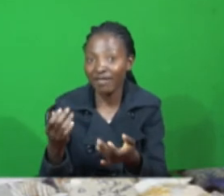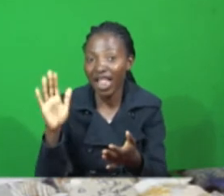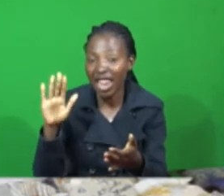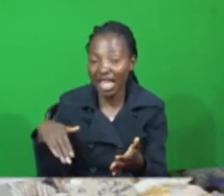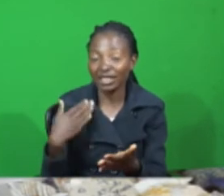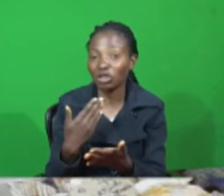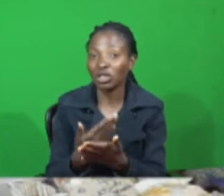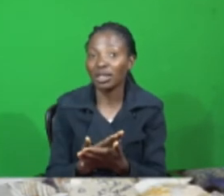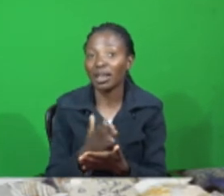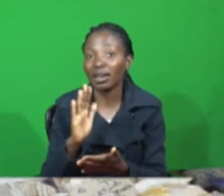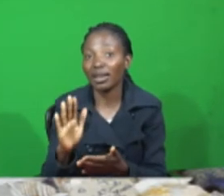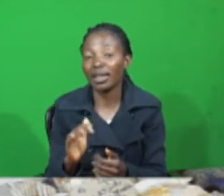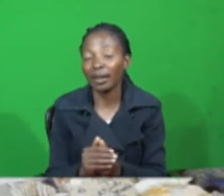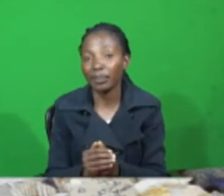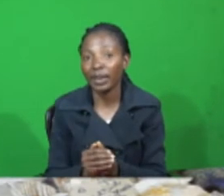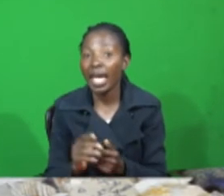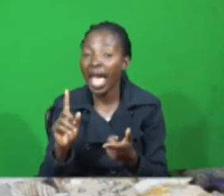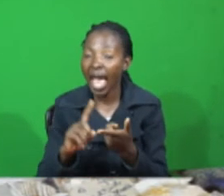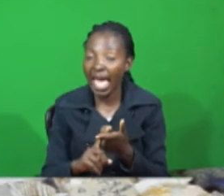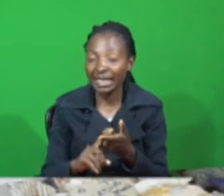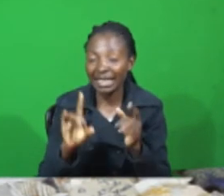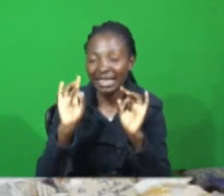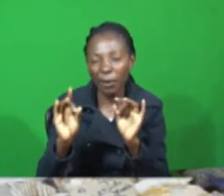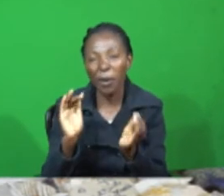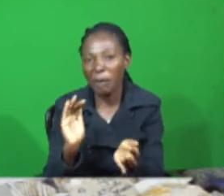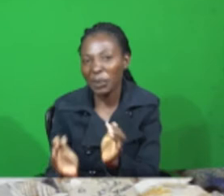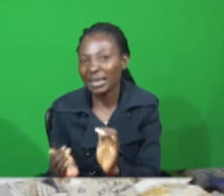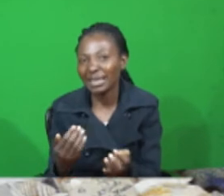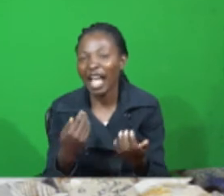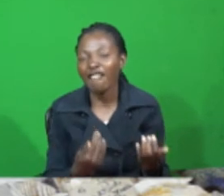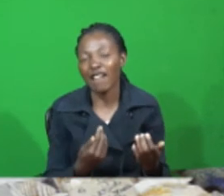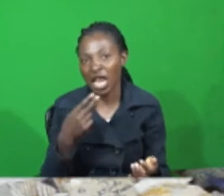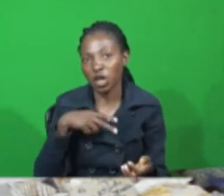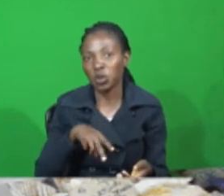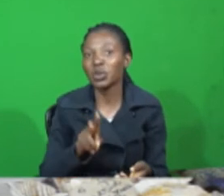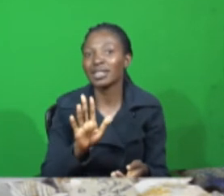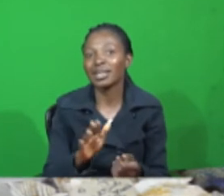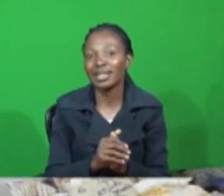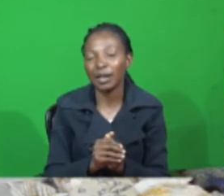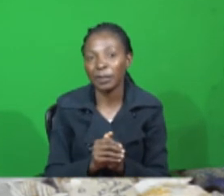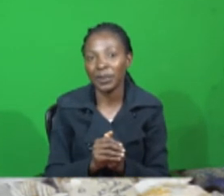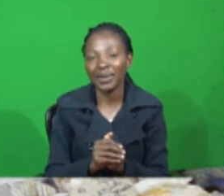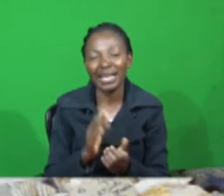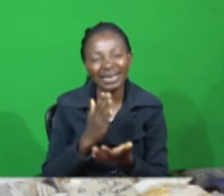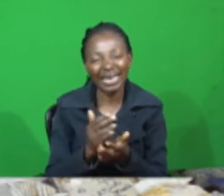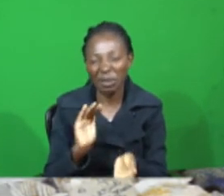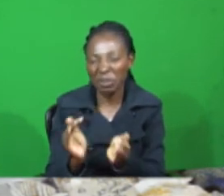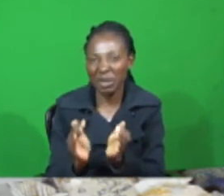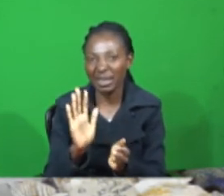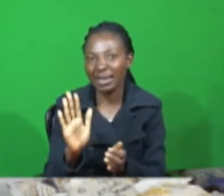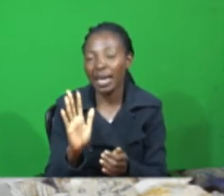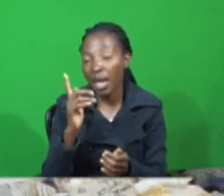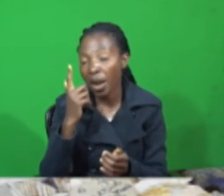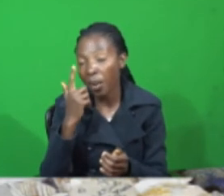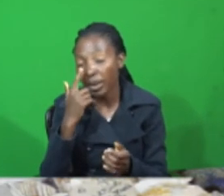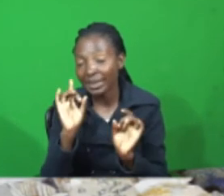chekutanga ari kuchengeta muroro. Ndobva achengeta nevana vakazvarwa nemuroro. Judha akabva vachengeta. But